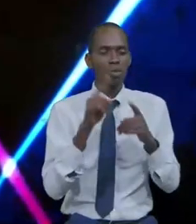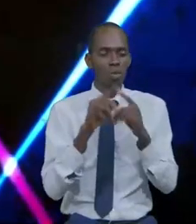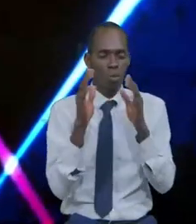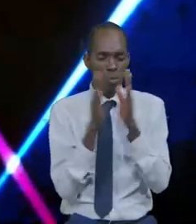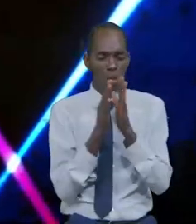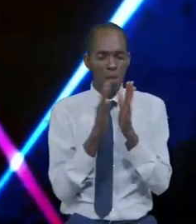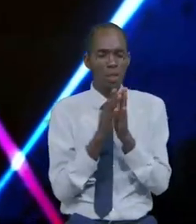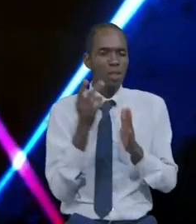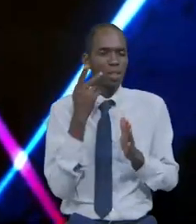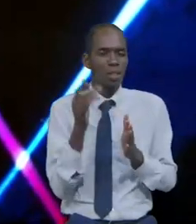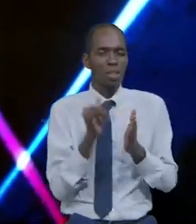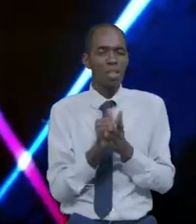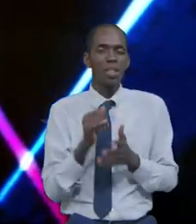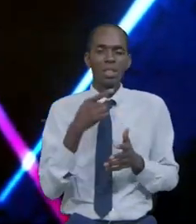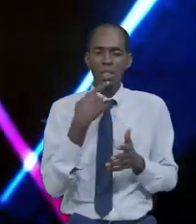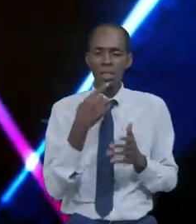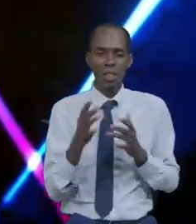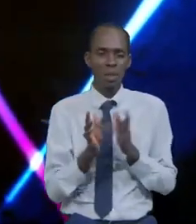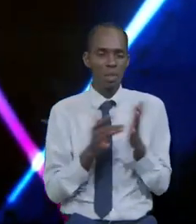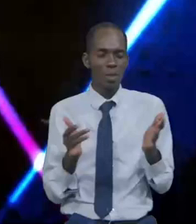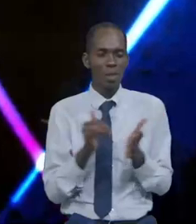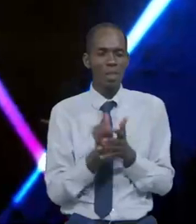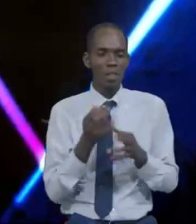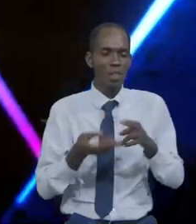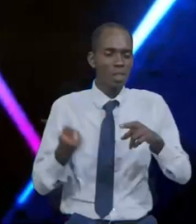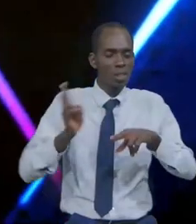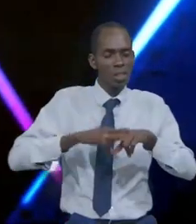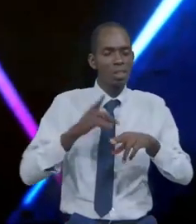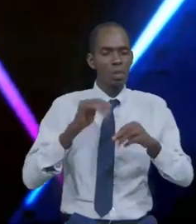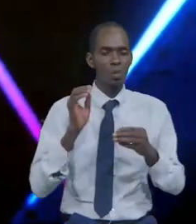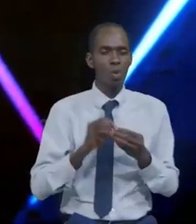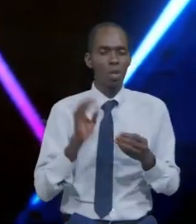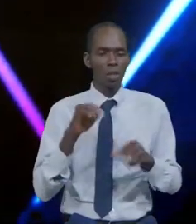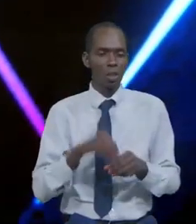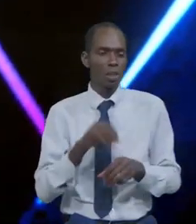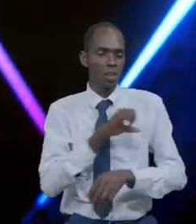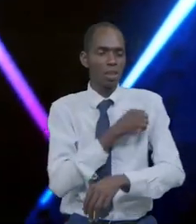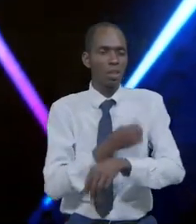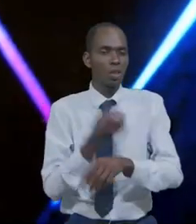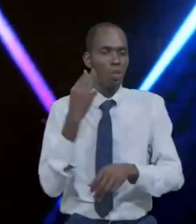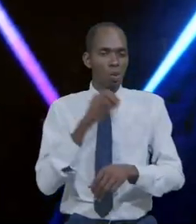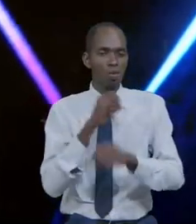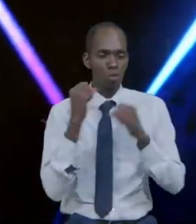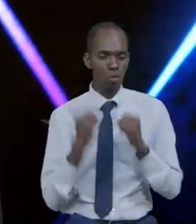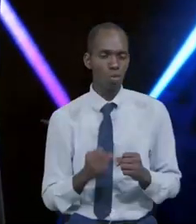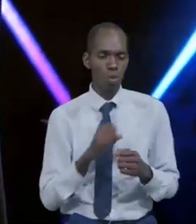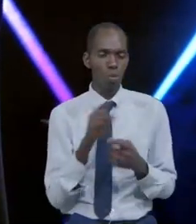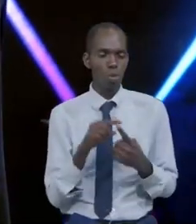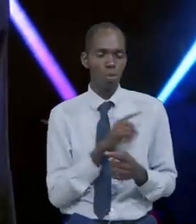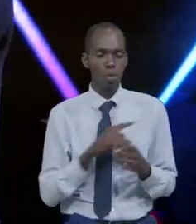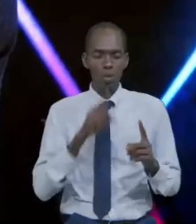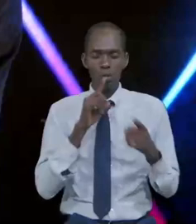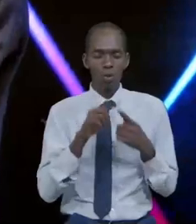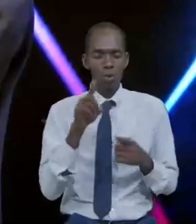dit qu'il se fortifiait de plus en plus. Il était fort lorsque le Seigneur lui a parlé, il était fort lorsqu'il